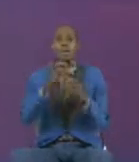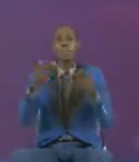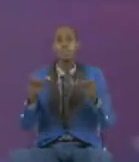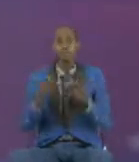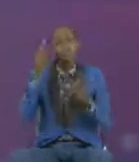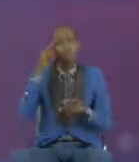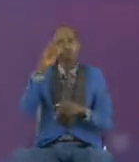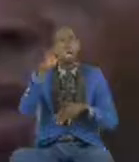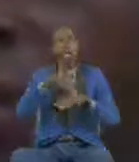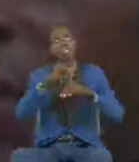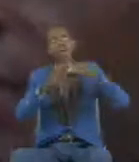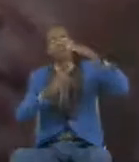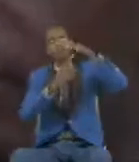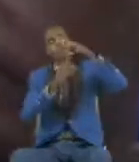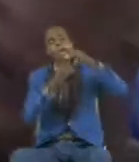au sommet de la montagne.